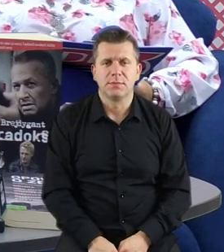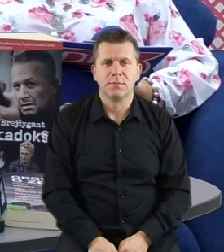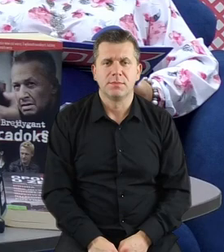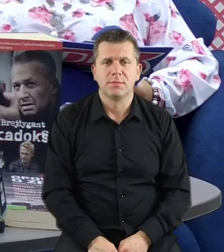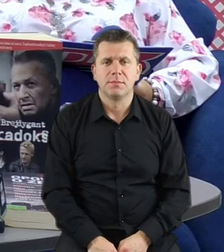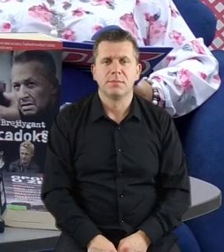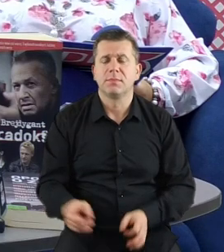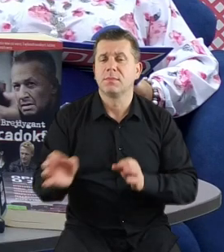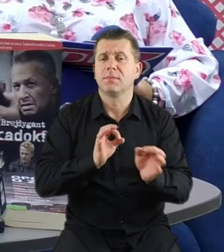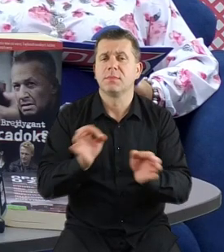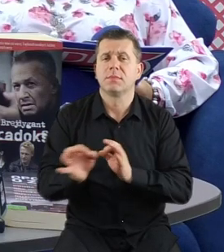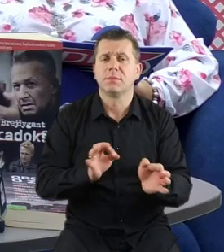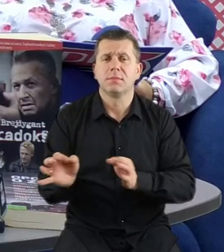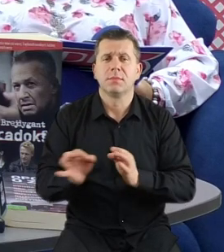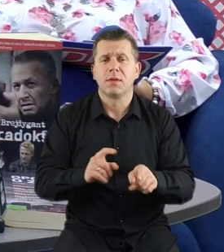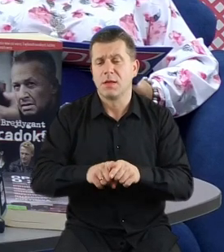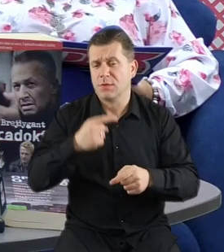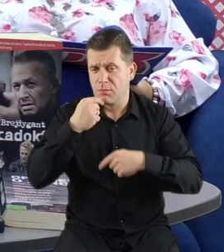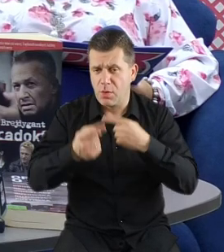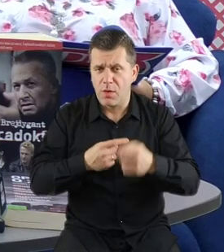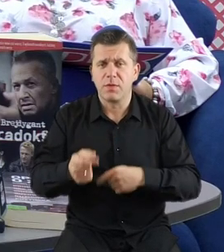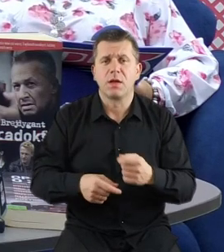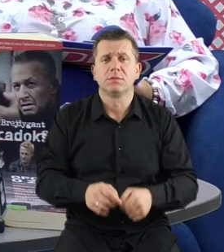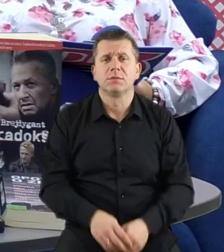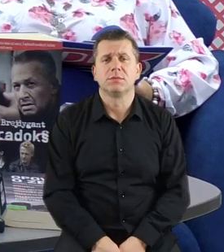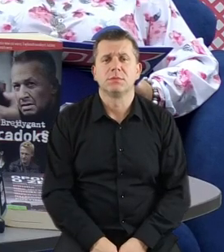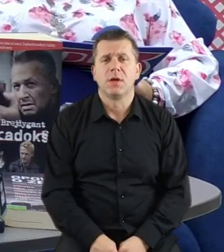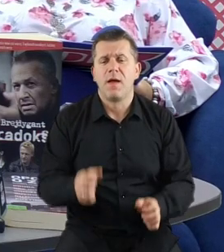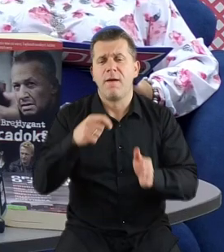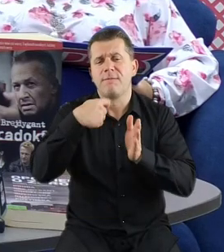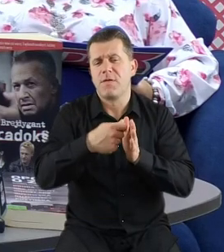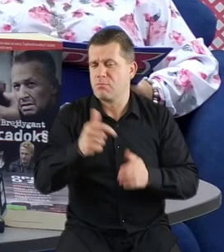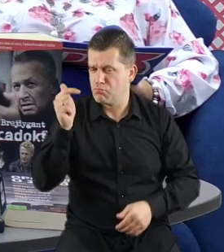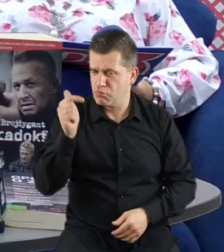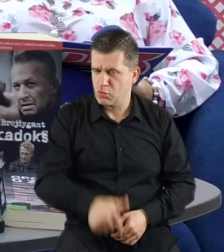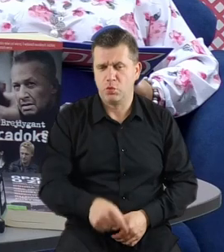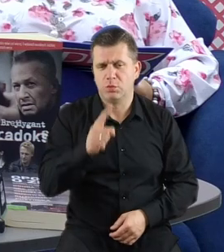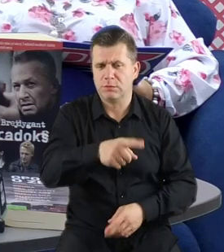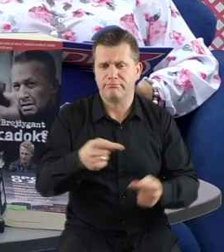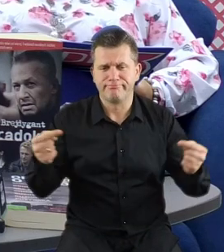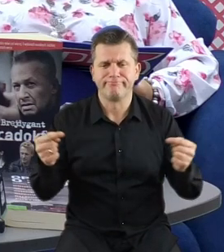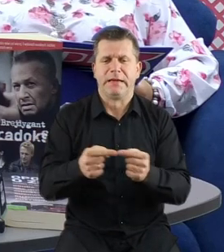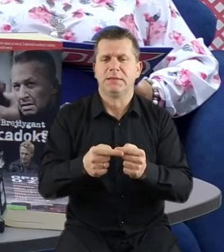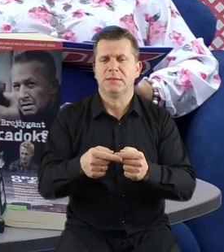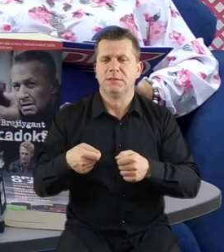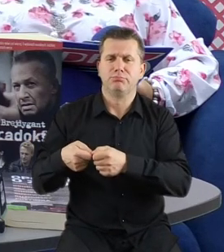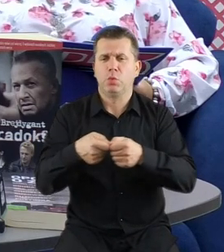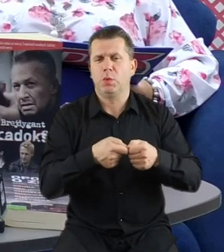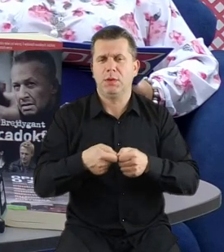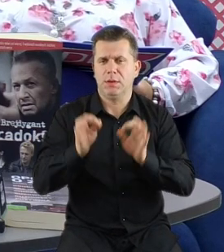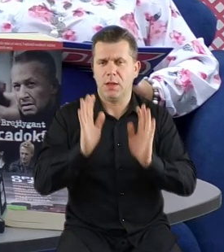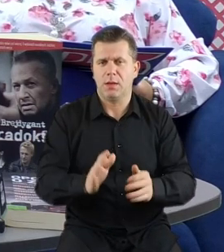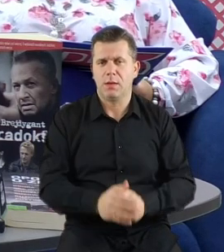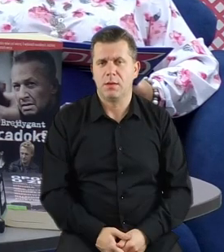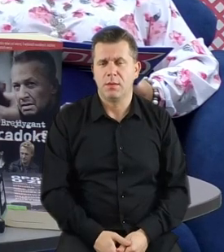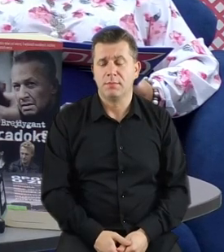bo historia, tak samo powieść, jak i historia filmowa, no musi być niezwykle spójna. No